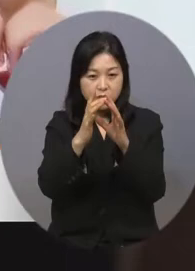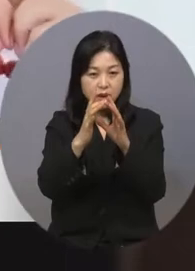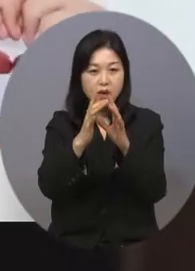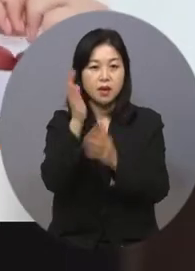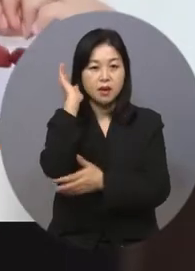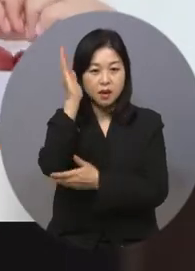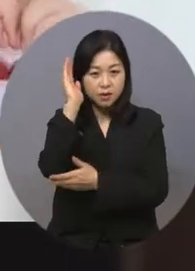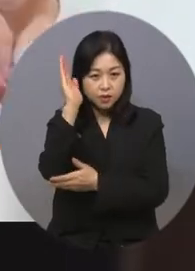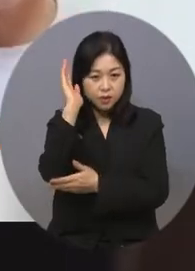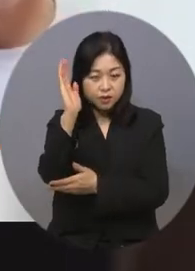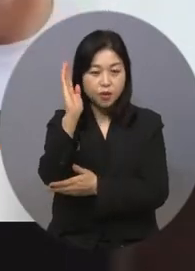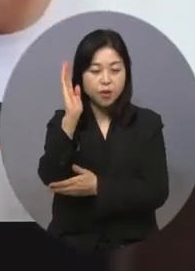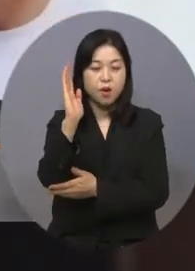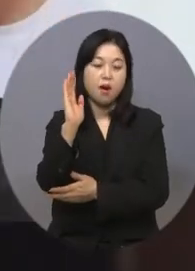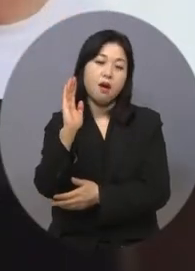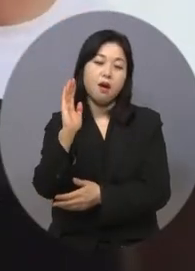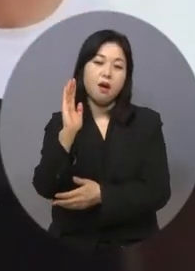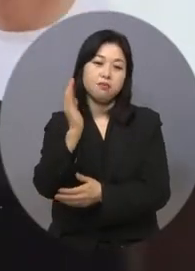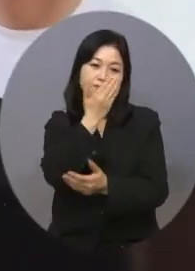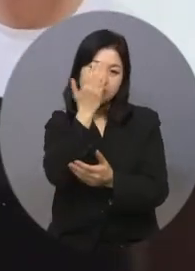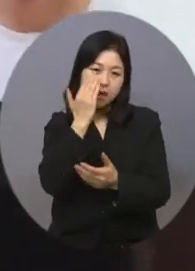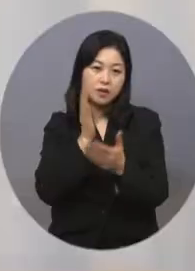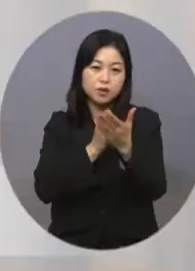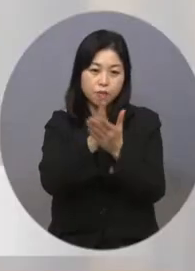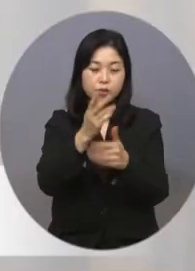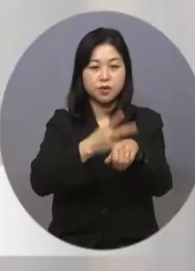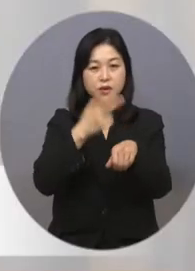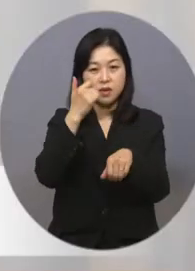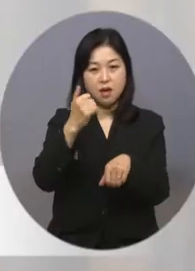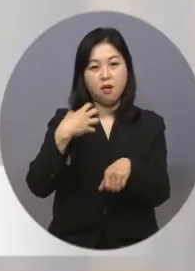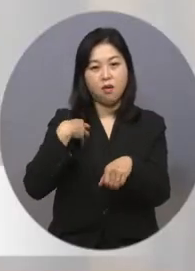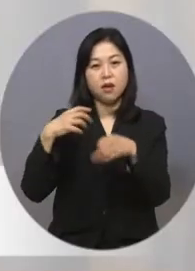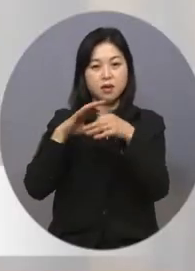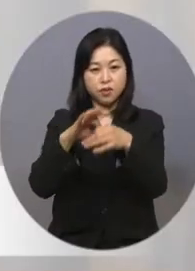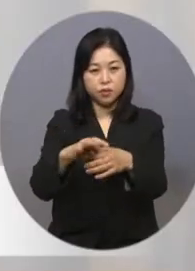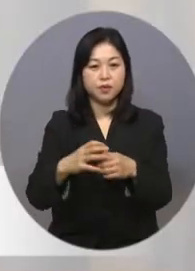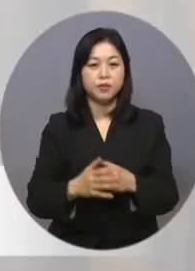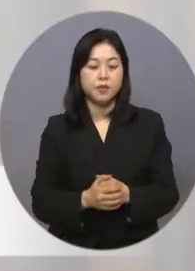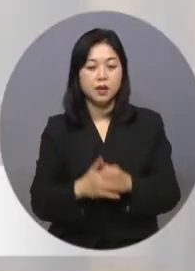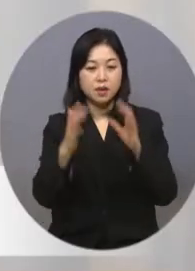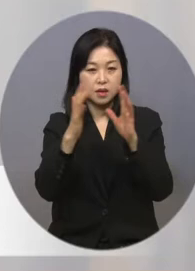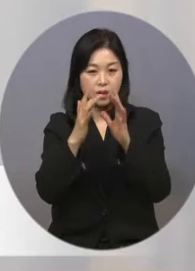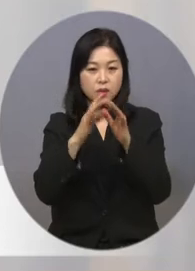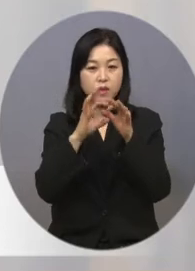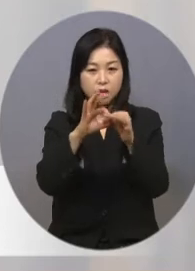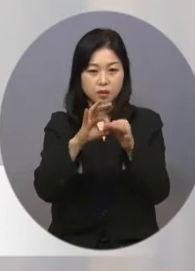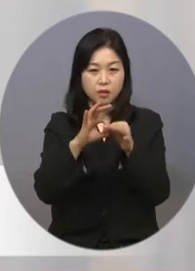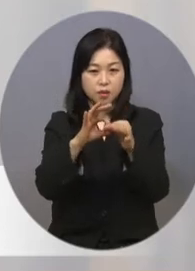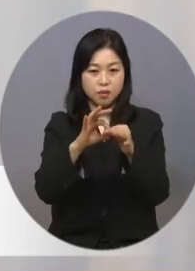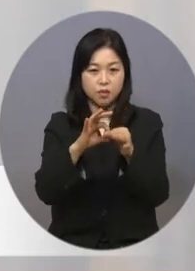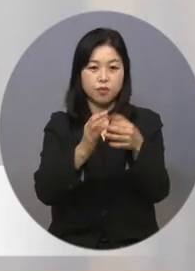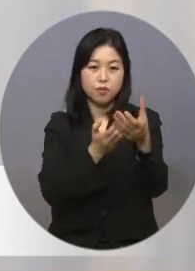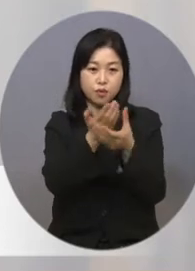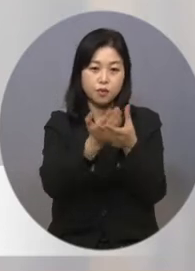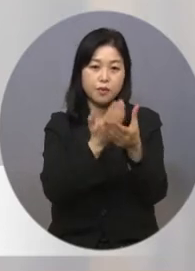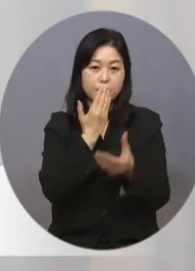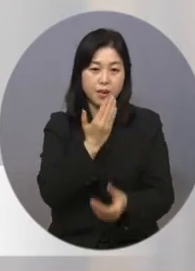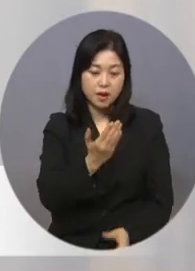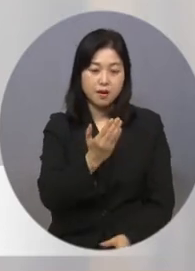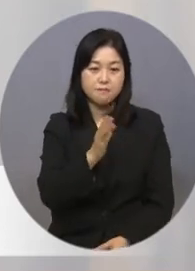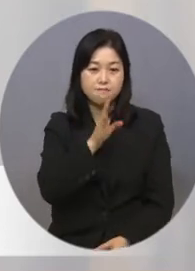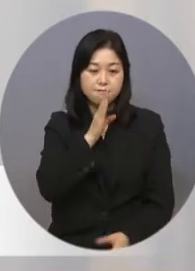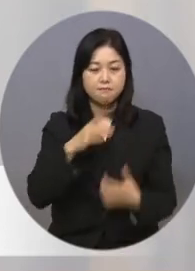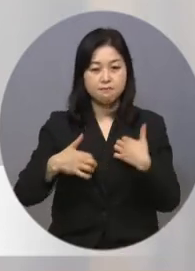전도사의 사명을 이어갈 수 있게 되었습니다. 온라인으로나마 이렇게 교류를 할 수